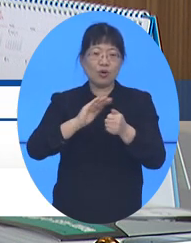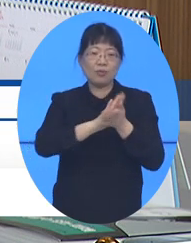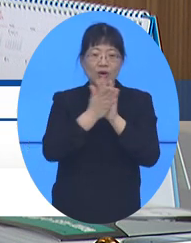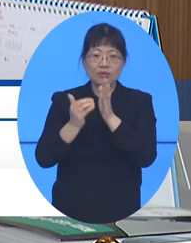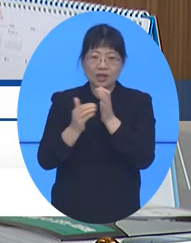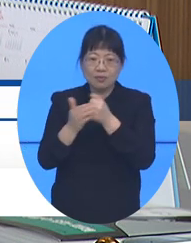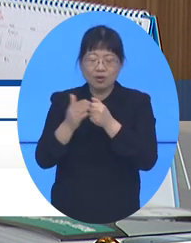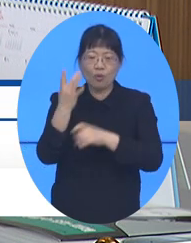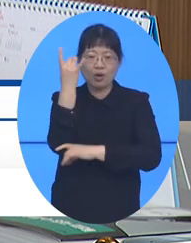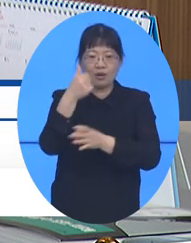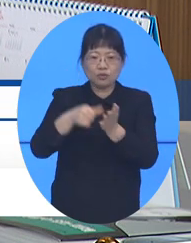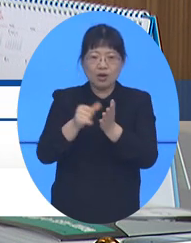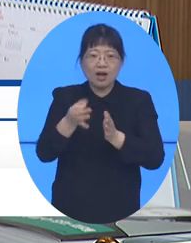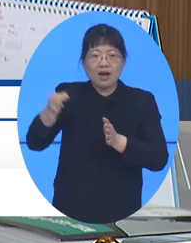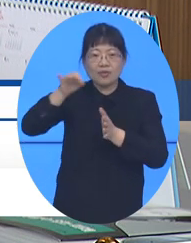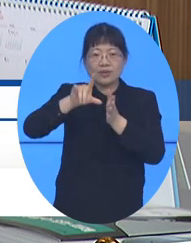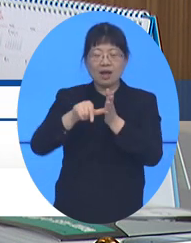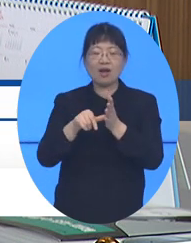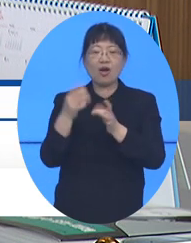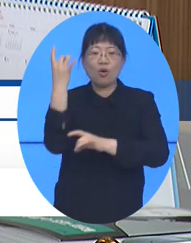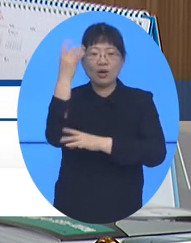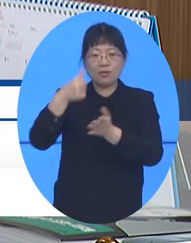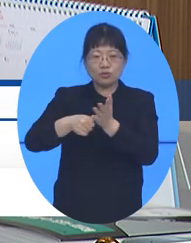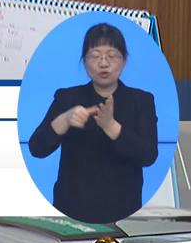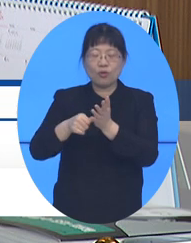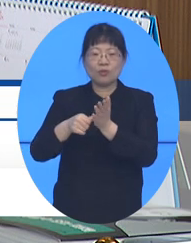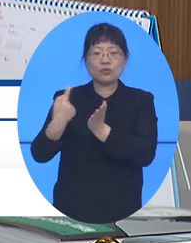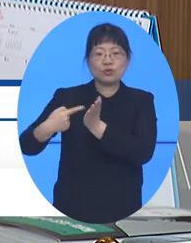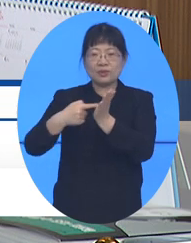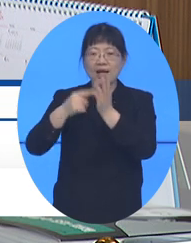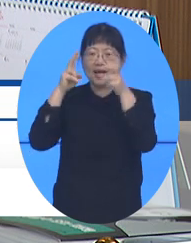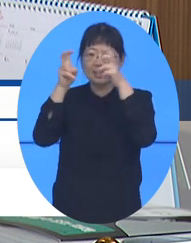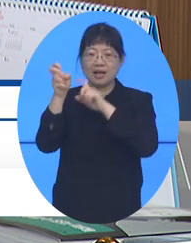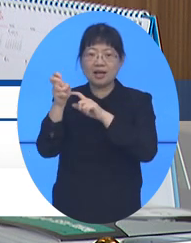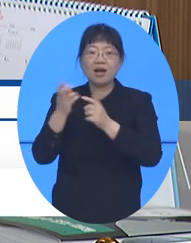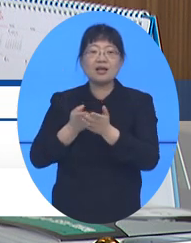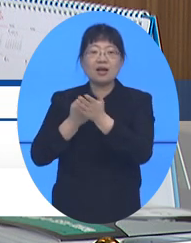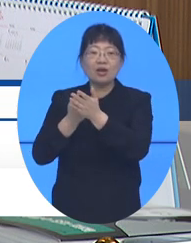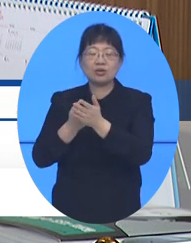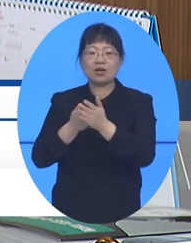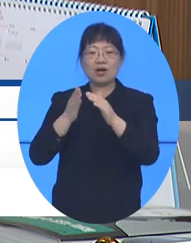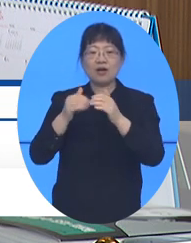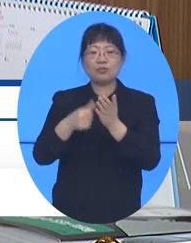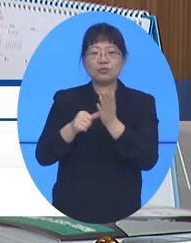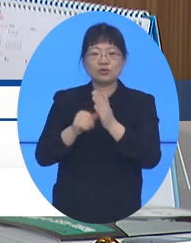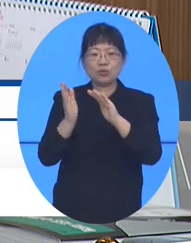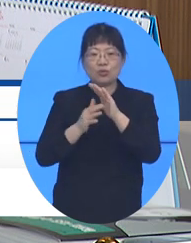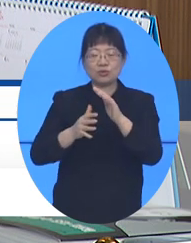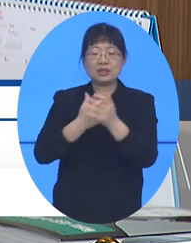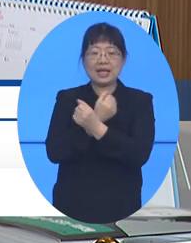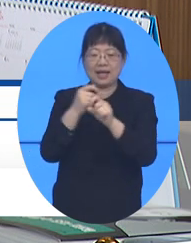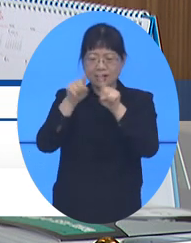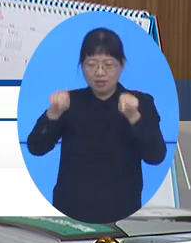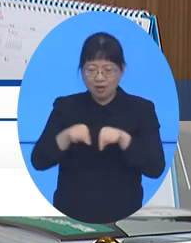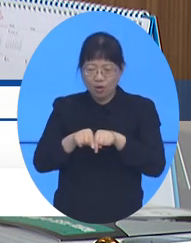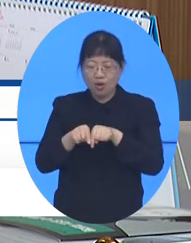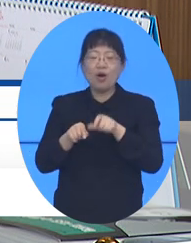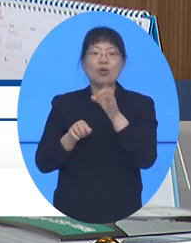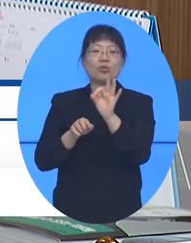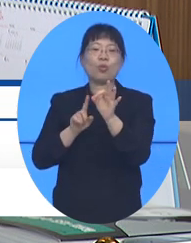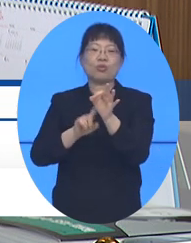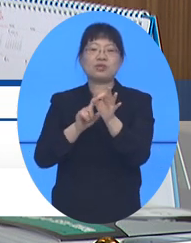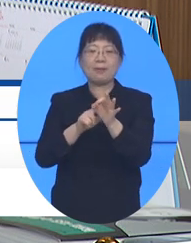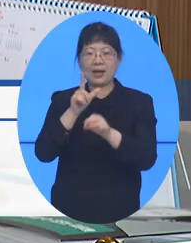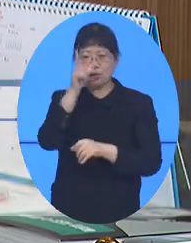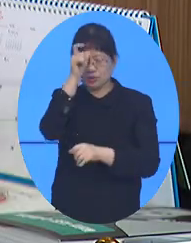급등하는 경우 원청사에 대한 납품 단가는 물품 공급 계약서에 명시된 가격을 고수하는 등 많은